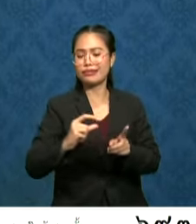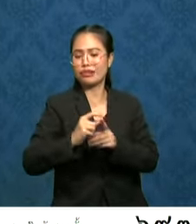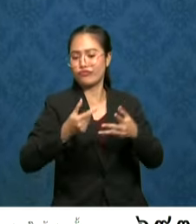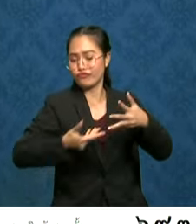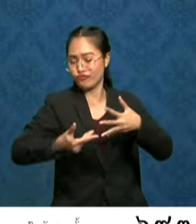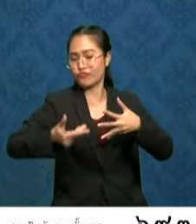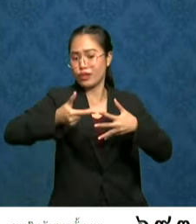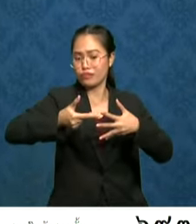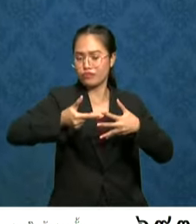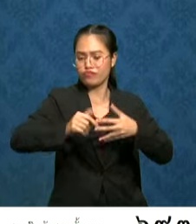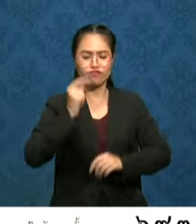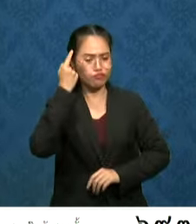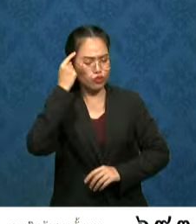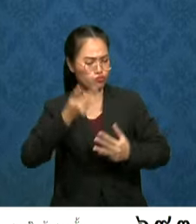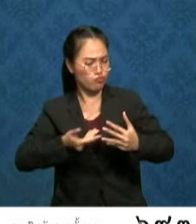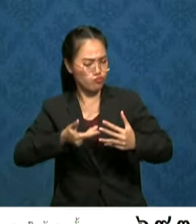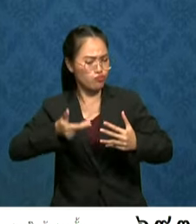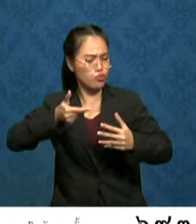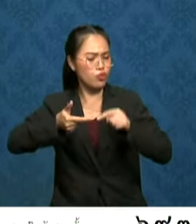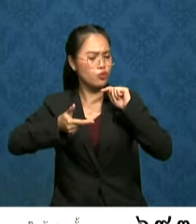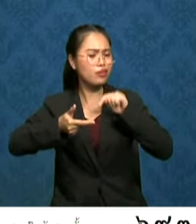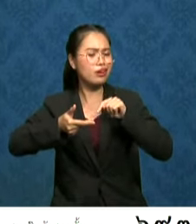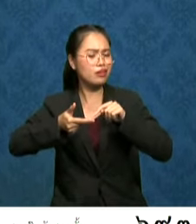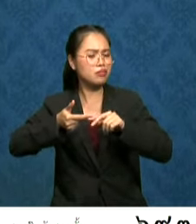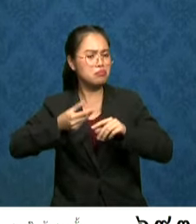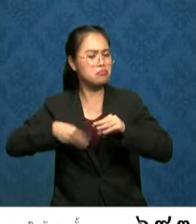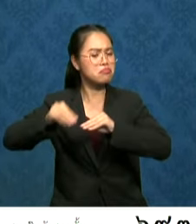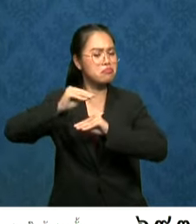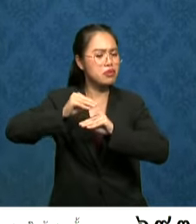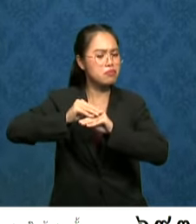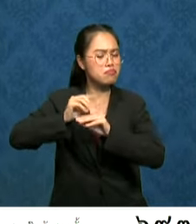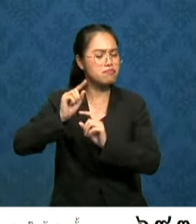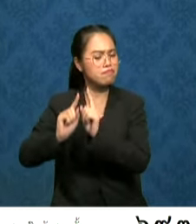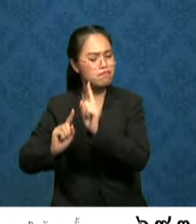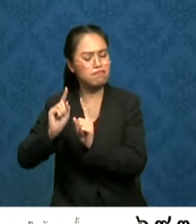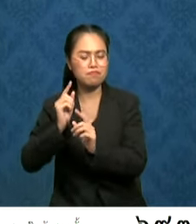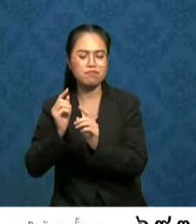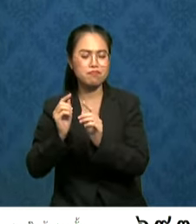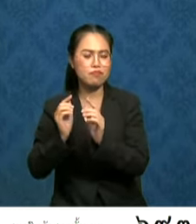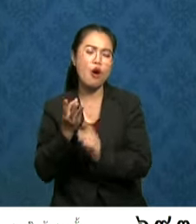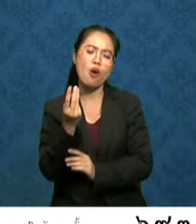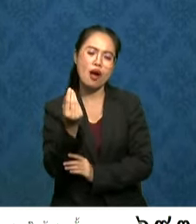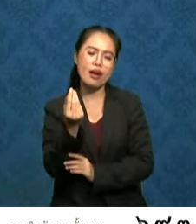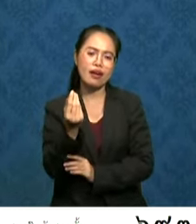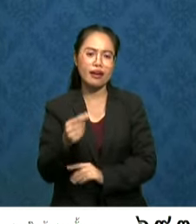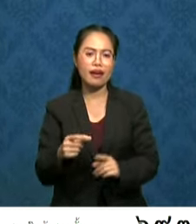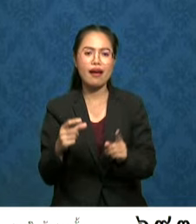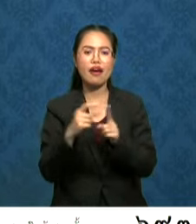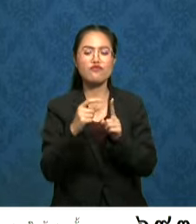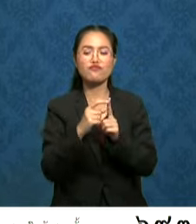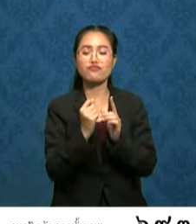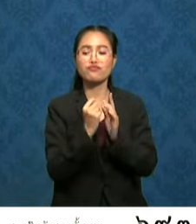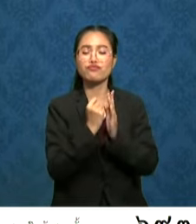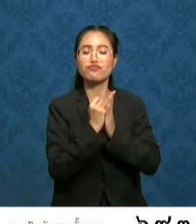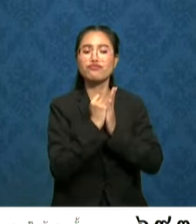แต่ยกระดับเเราไม่รู้ว่ายกไปแล้วเนี่ยมันจะเพิ่มขึ้นเป็นเท่าไหร่นะคะหรือคำกว้างๆอย่างเช่นคำว่าสนับหน